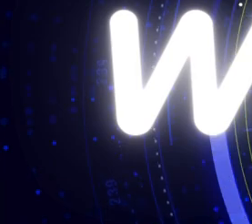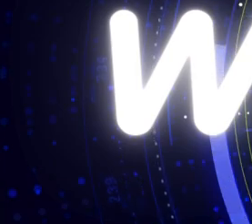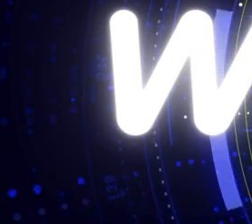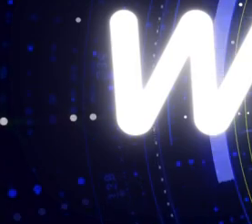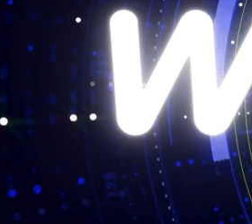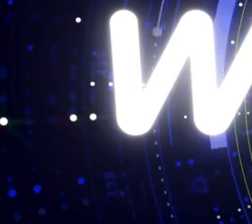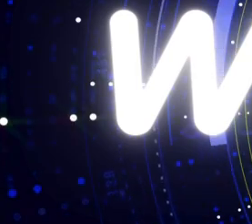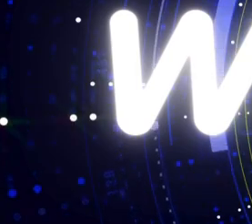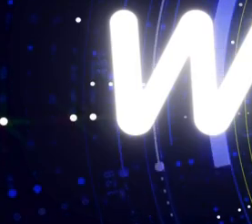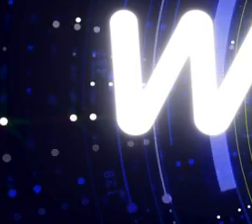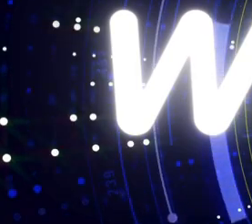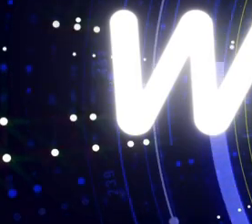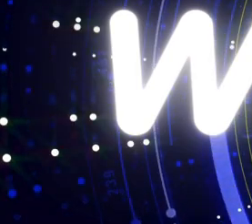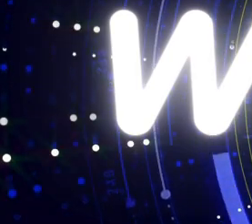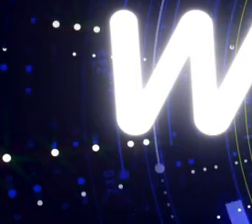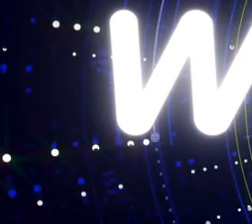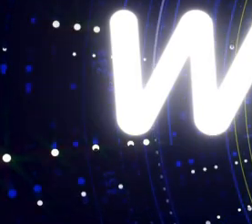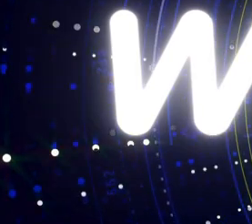Mahkamah